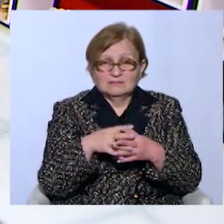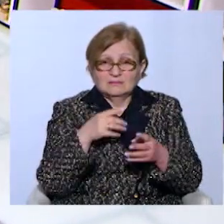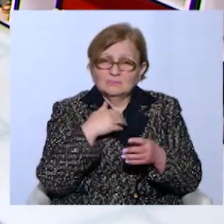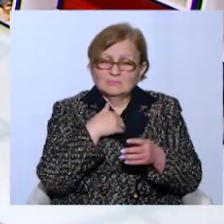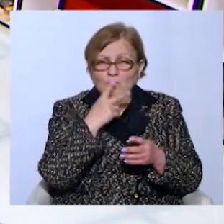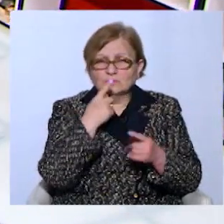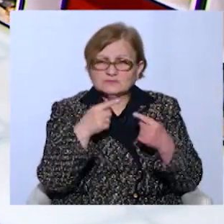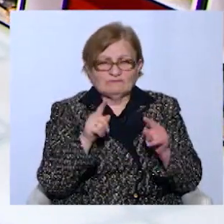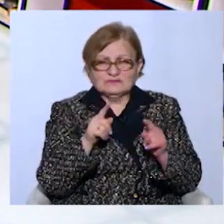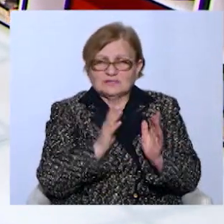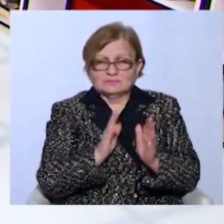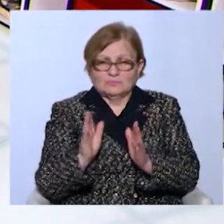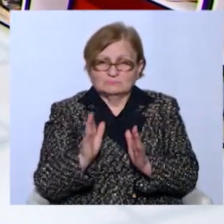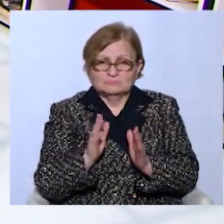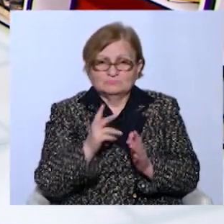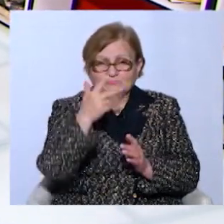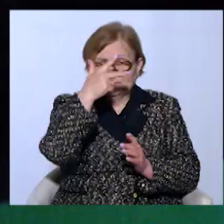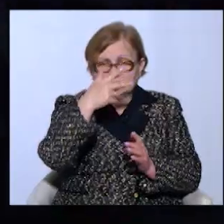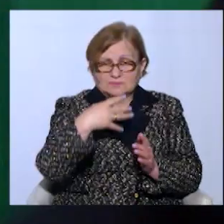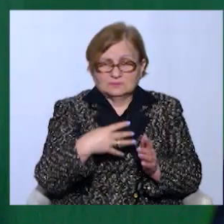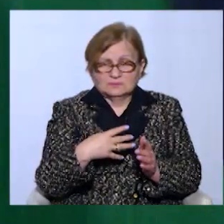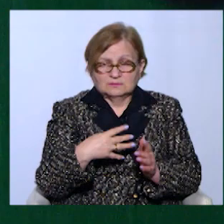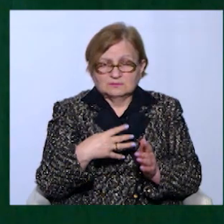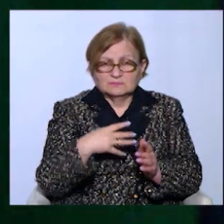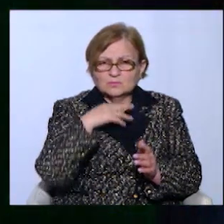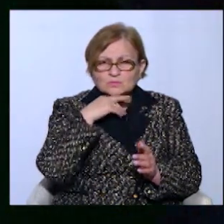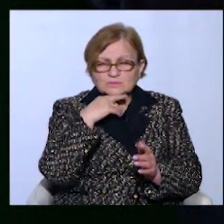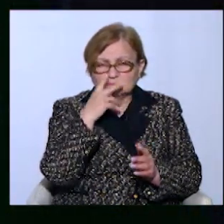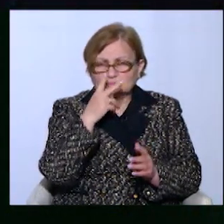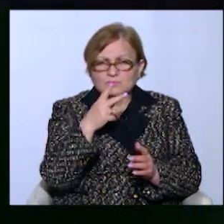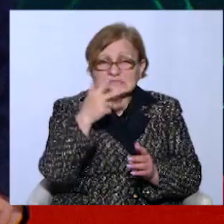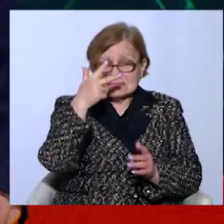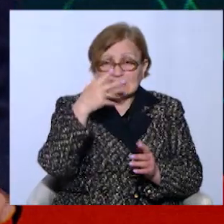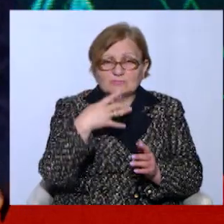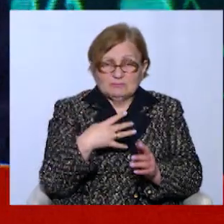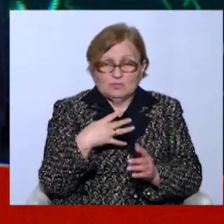მოიქცე, უყურეთ. 3/4, აი ხმინდა ვიყო ძალიან ყურადღებით.